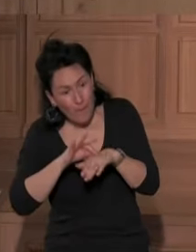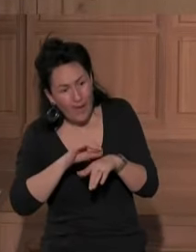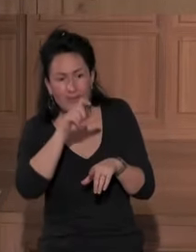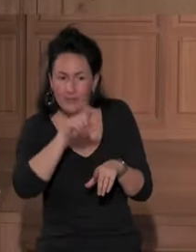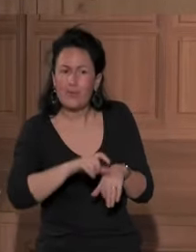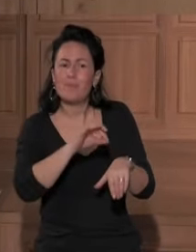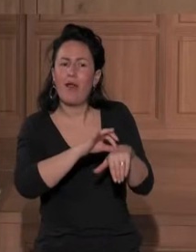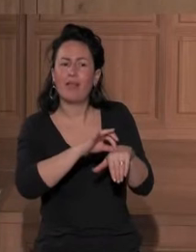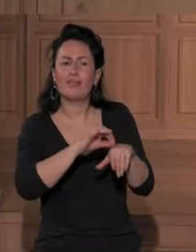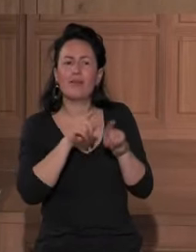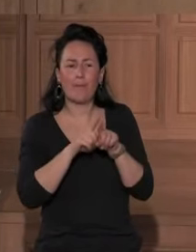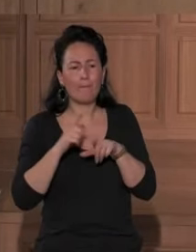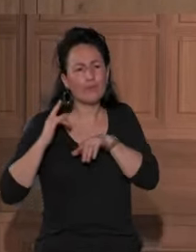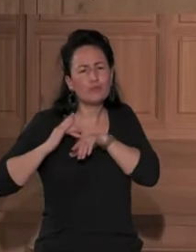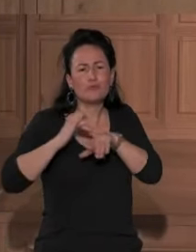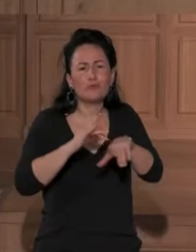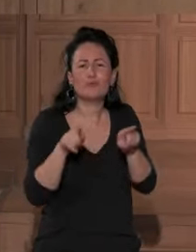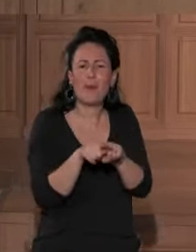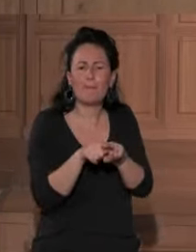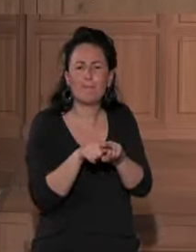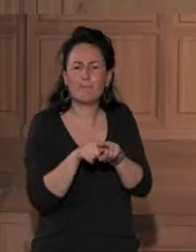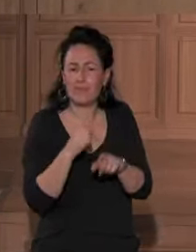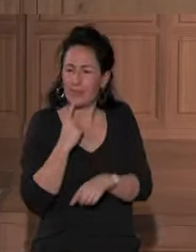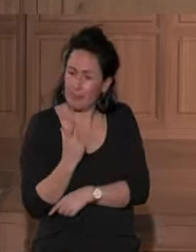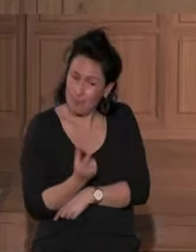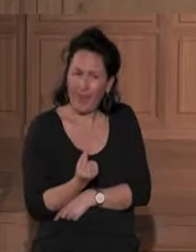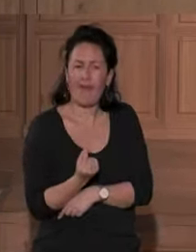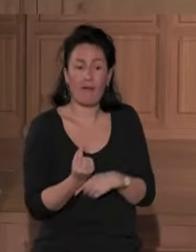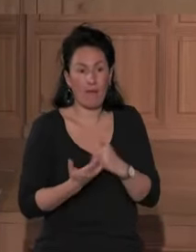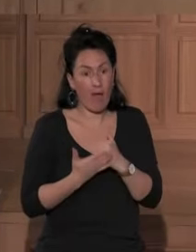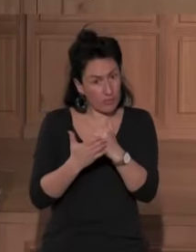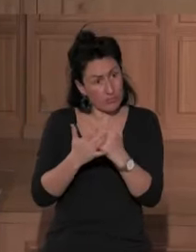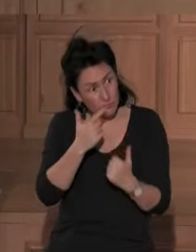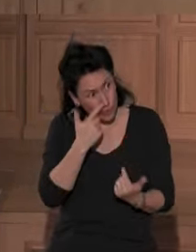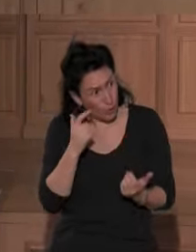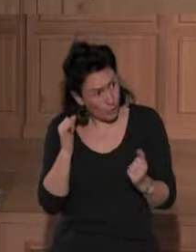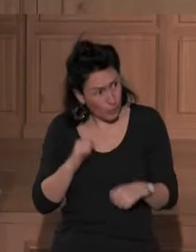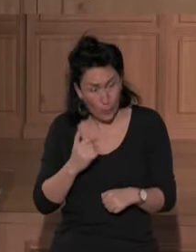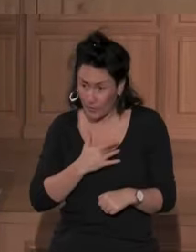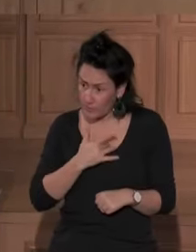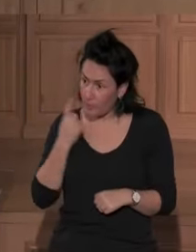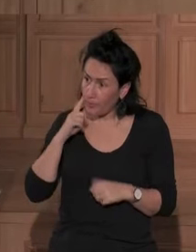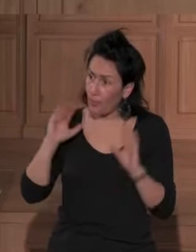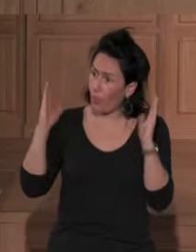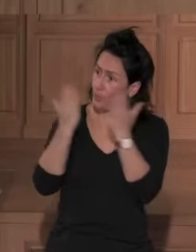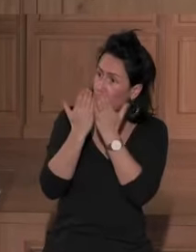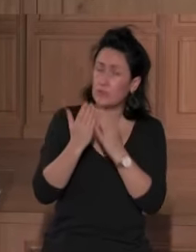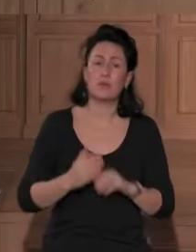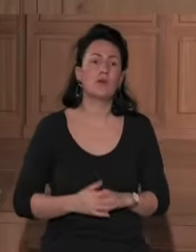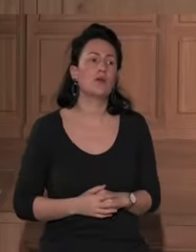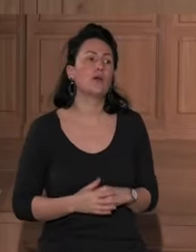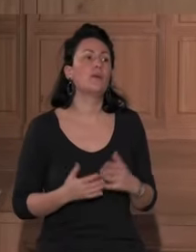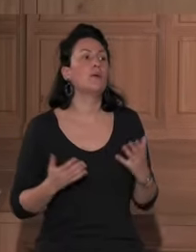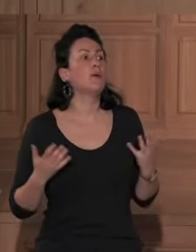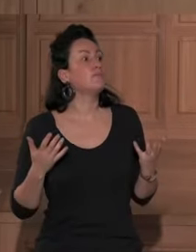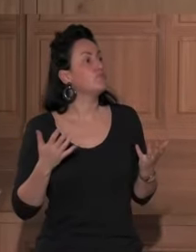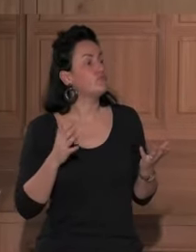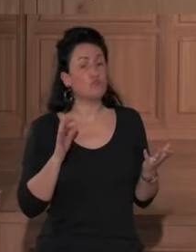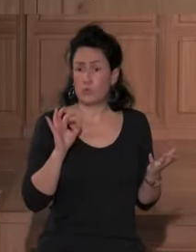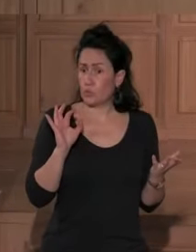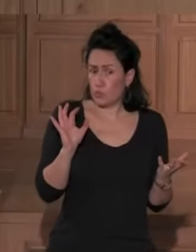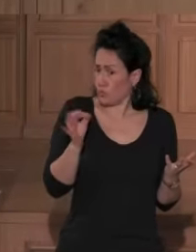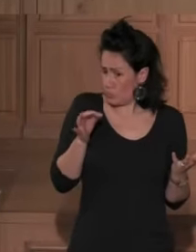qu'elle est passée par là. La paire aidance entre personnes autistes? Pas forcément. Oui, bien sûr, mais des gens ici dans la salle peuvent